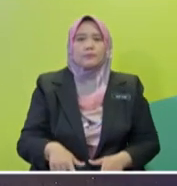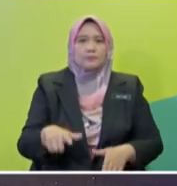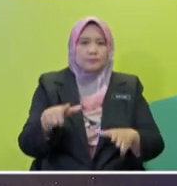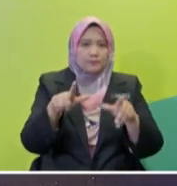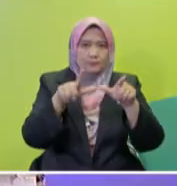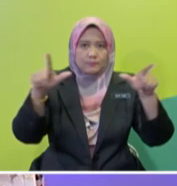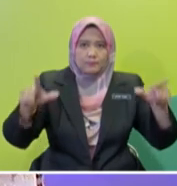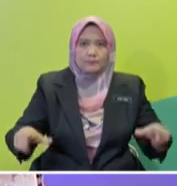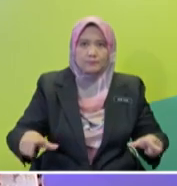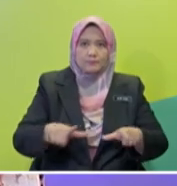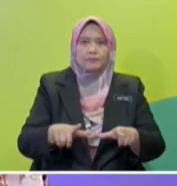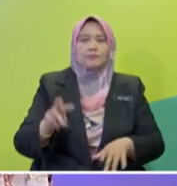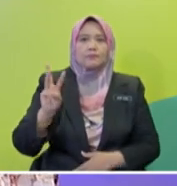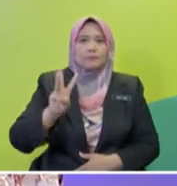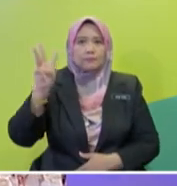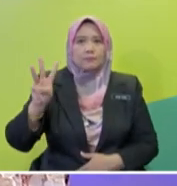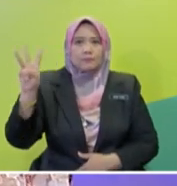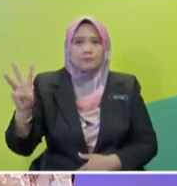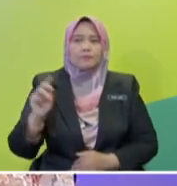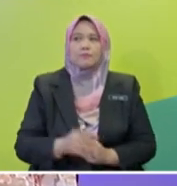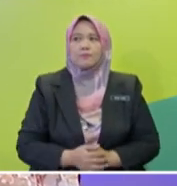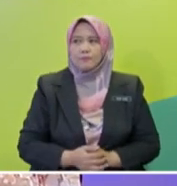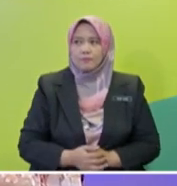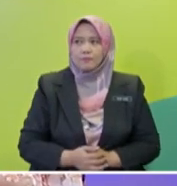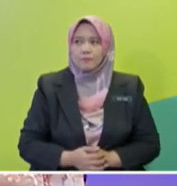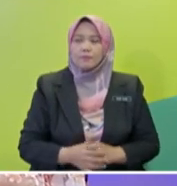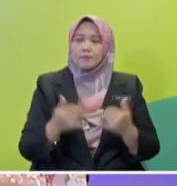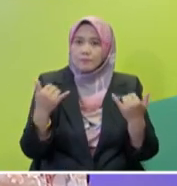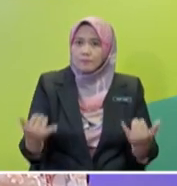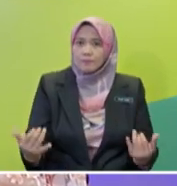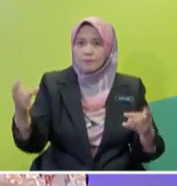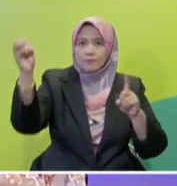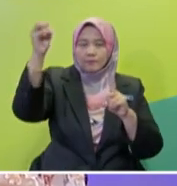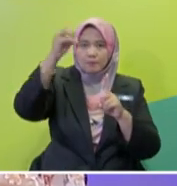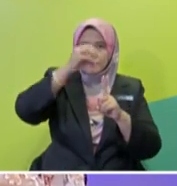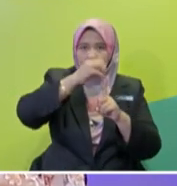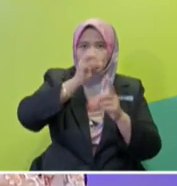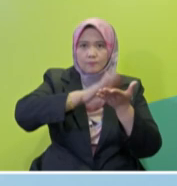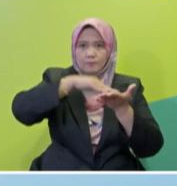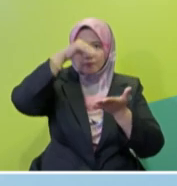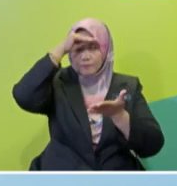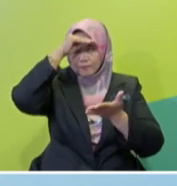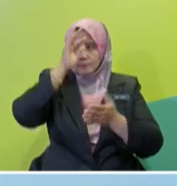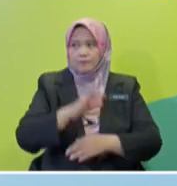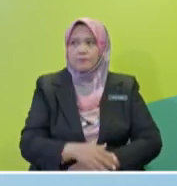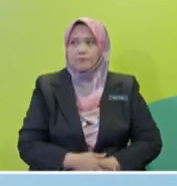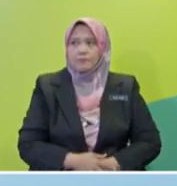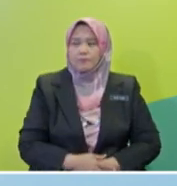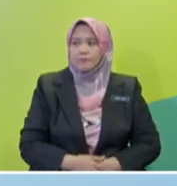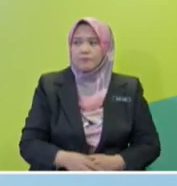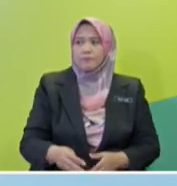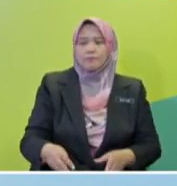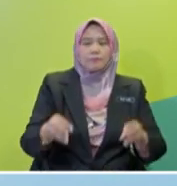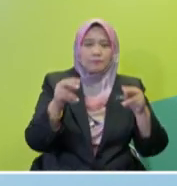Sekarang kita akan lihat kepada objektif pembelajaran kita yaitu 4 poin 2 poin 1 melakar